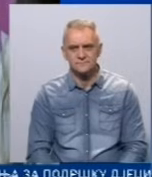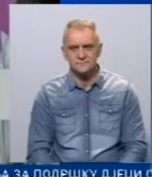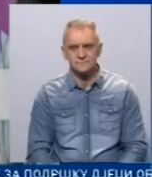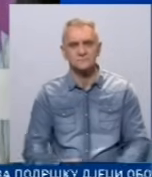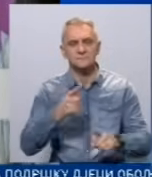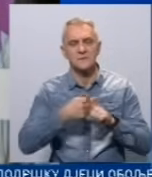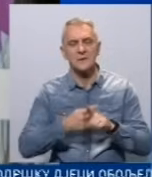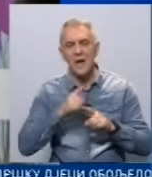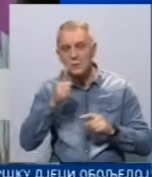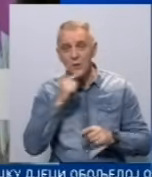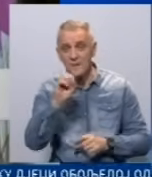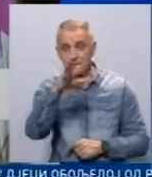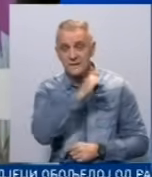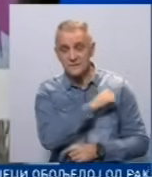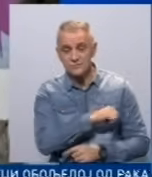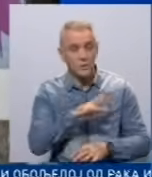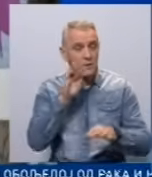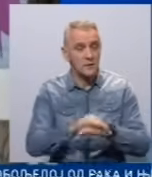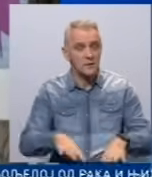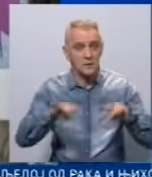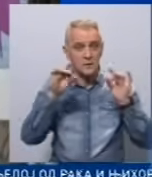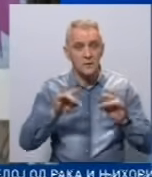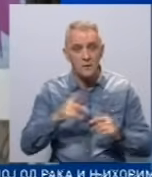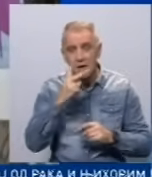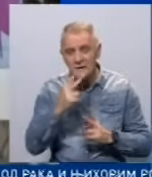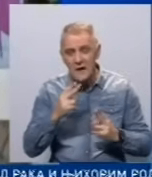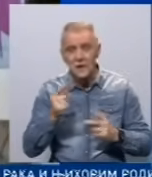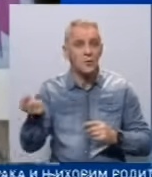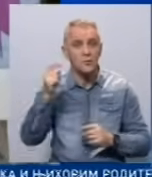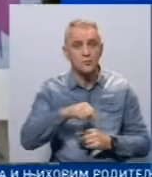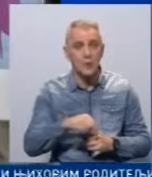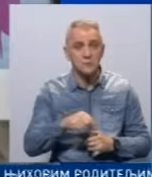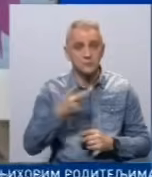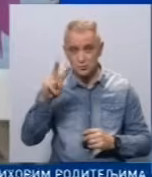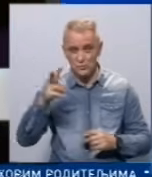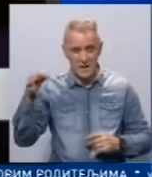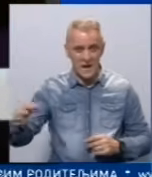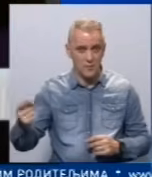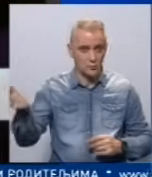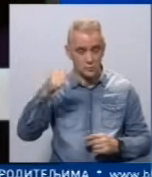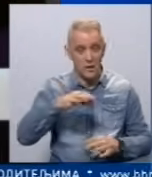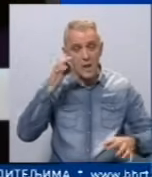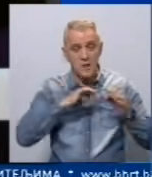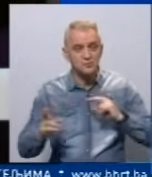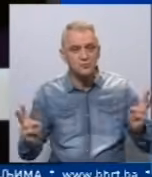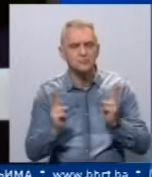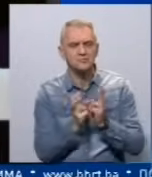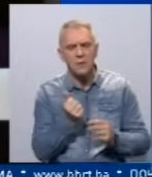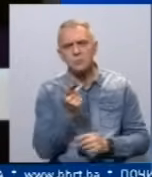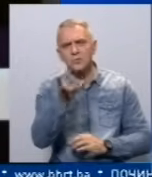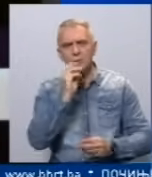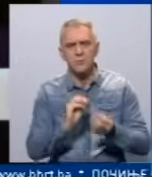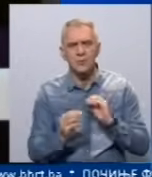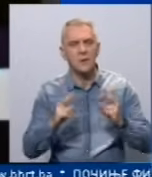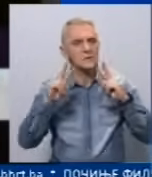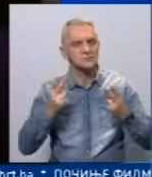Harun, kojem je sa 15 godina dijagnosticiran osteosarkom, dolaskom iz drugog kantona tokom liječenja se susretao sa brojnim problemima